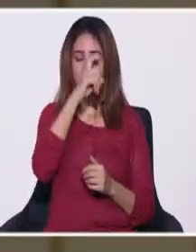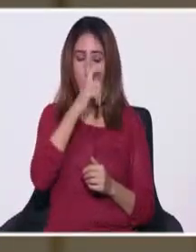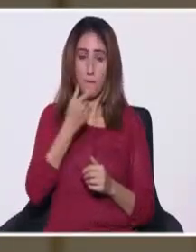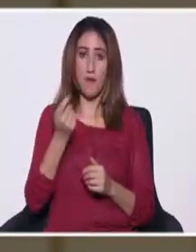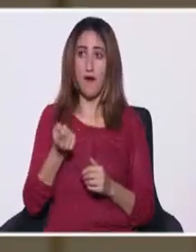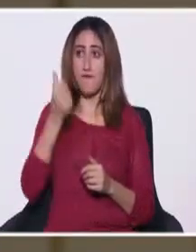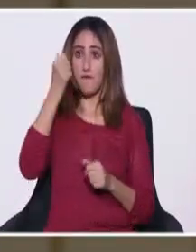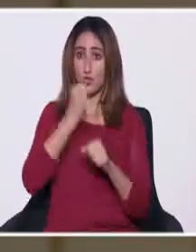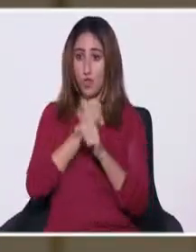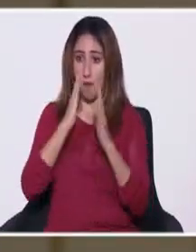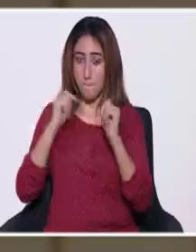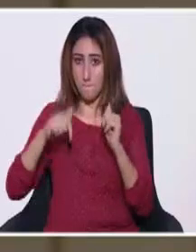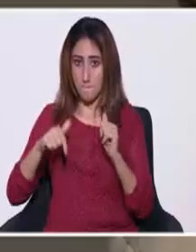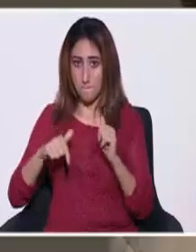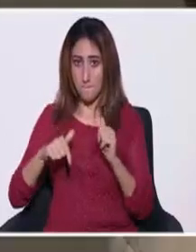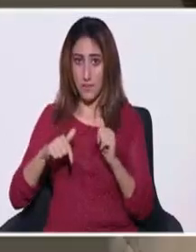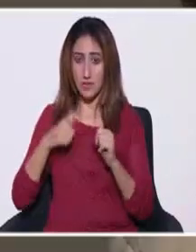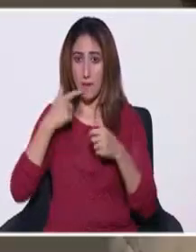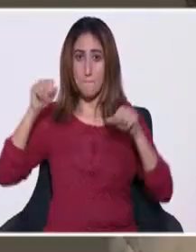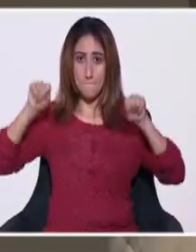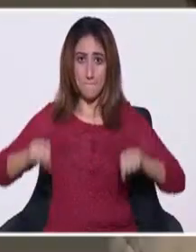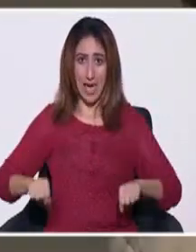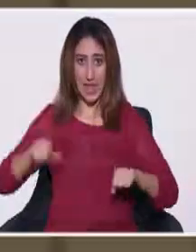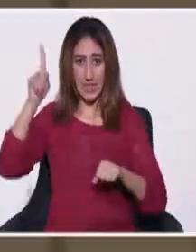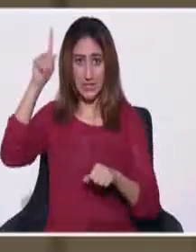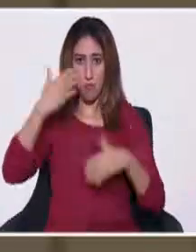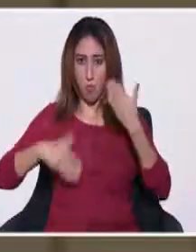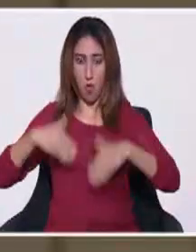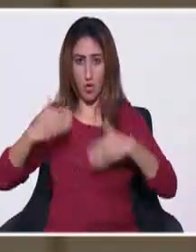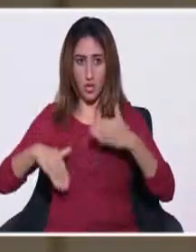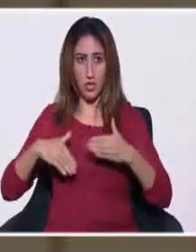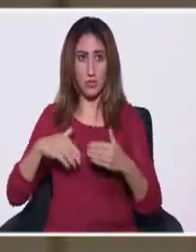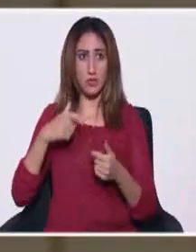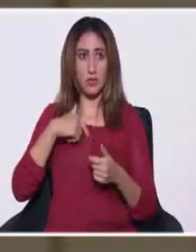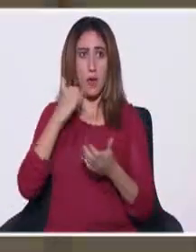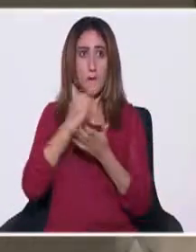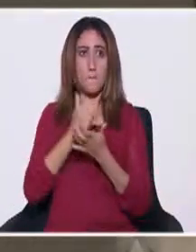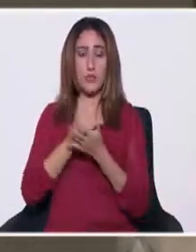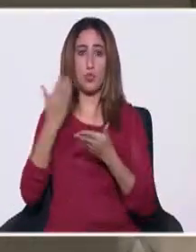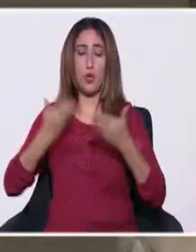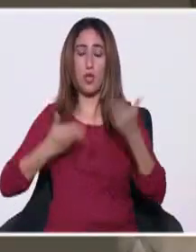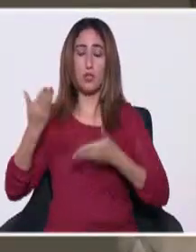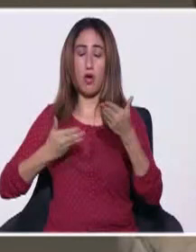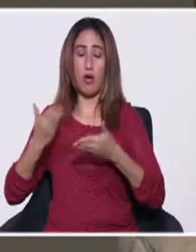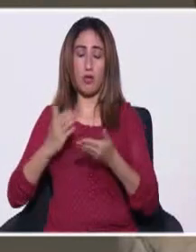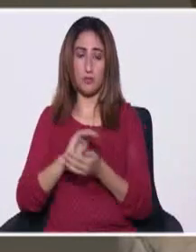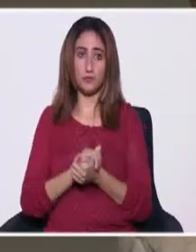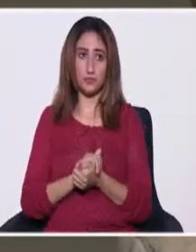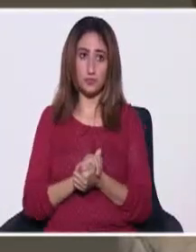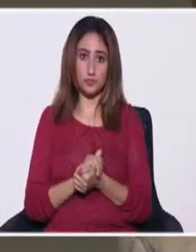فرصه الشغل في القاهره في المجلس القومي للاشخاص ذوي الاعاقه في 2013 كمسؤوله اداره الثقافه والتنمية، كان بلي ميكر في المجلس بصراحه